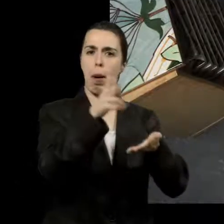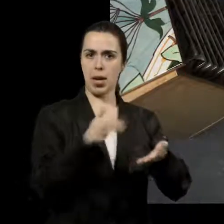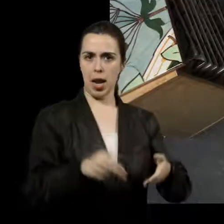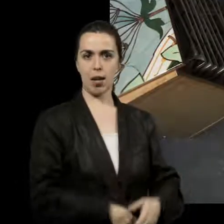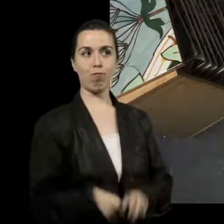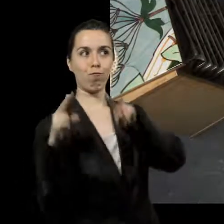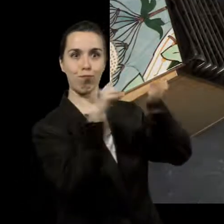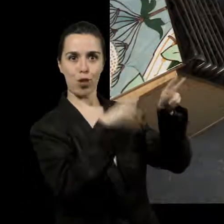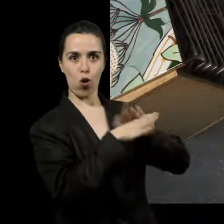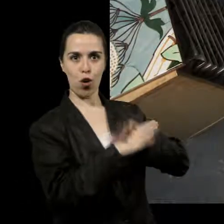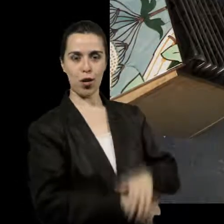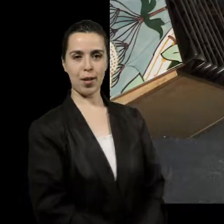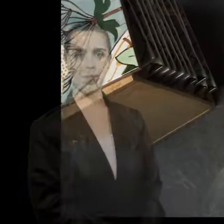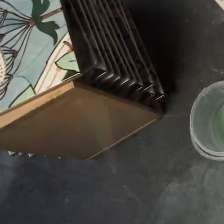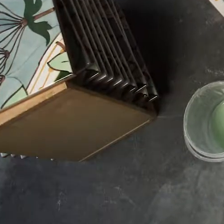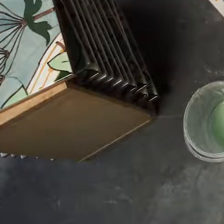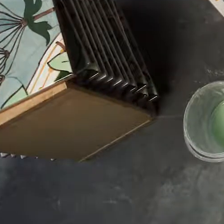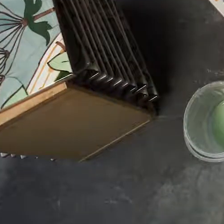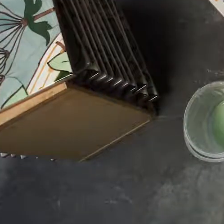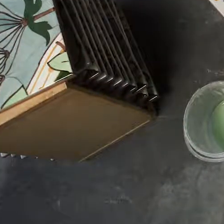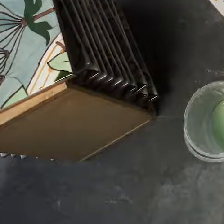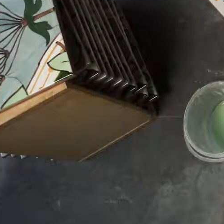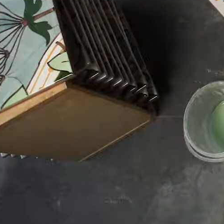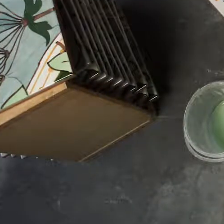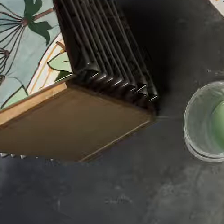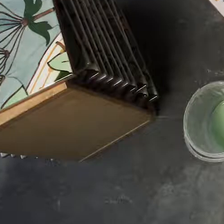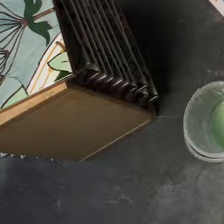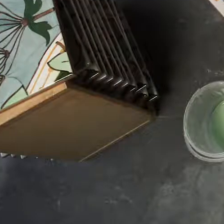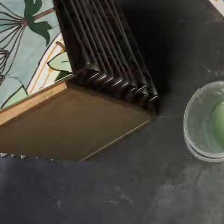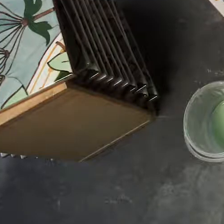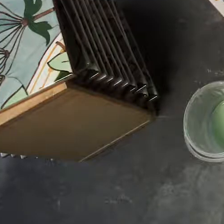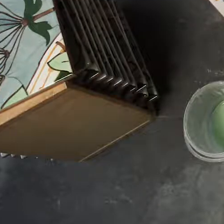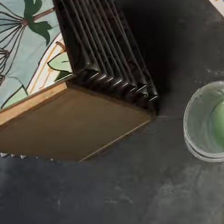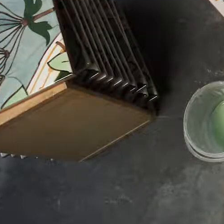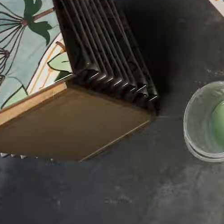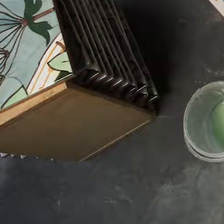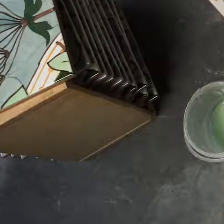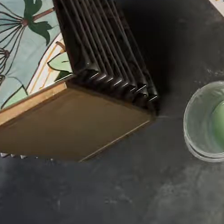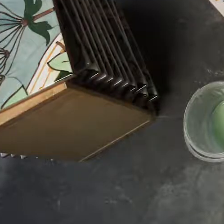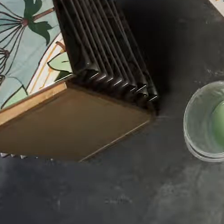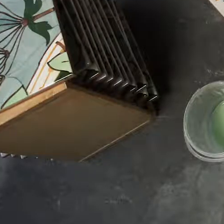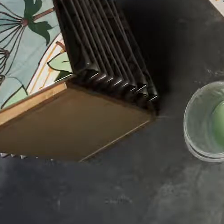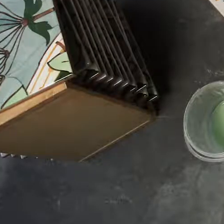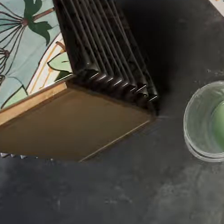pintarem. Ja té una primera cuita. Un esmalt opac. Aigua per diluir.